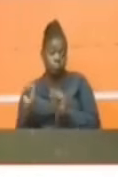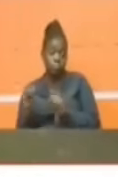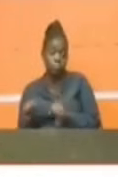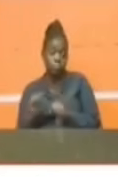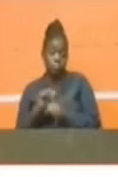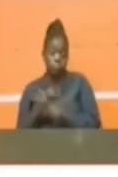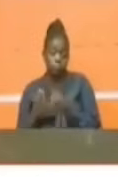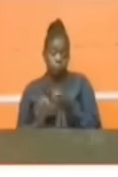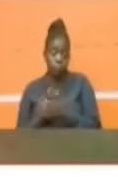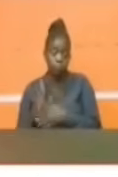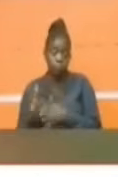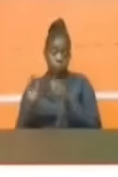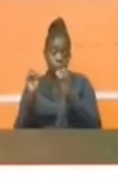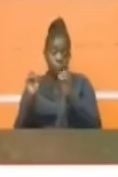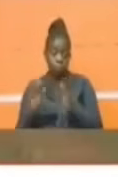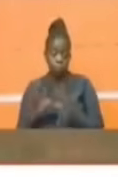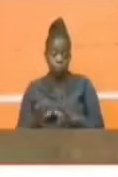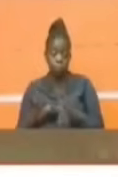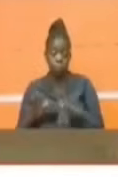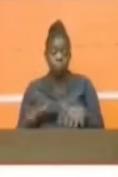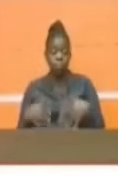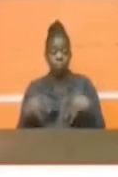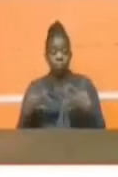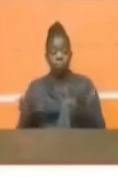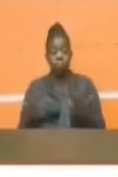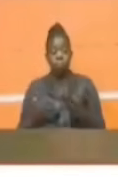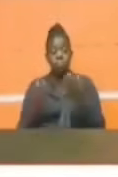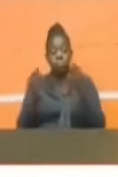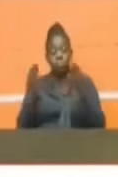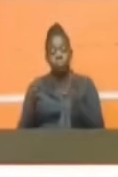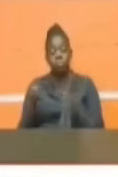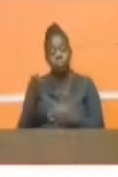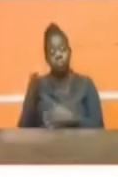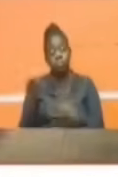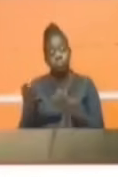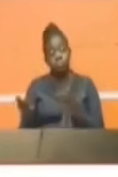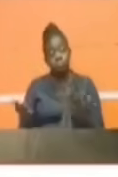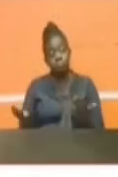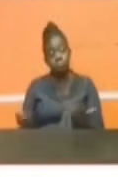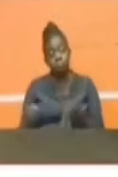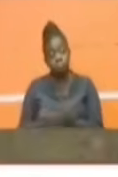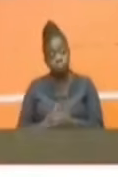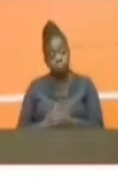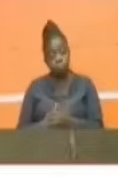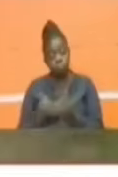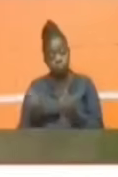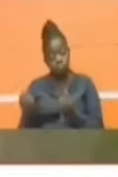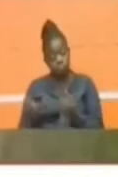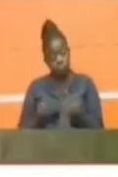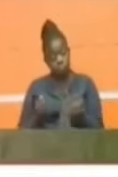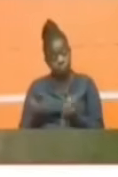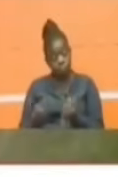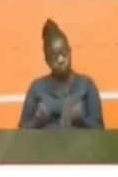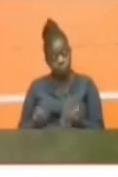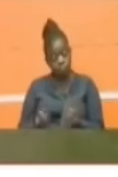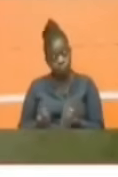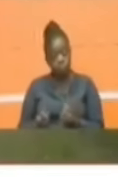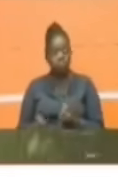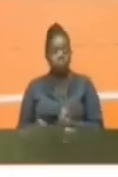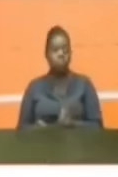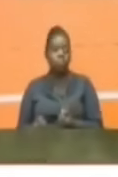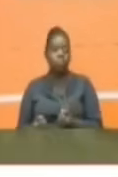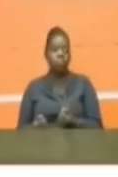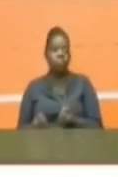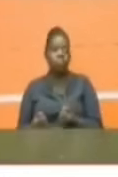making sure that the driver basanyufu buli kimuwe kire kya ba driver then ba driver babugire moroka kubezi gia abo